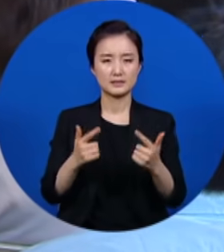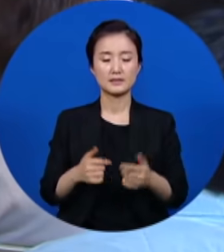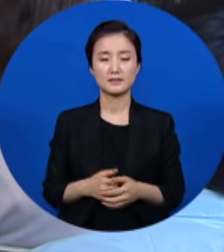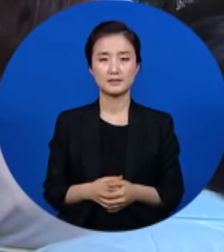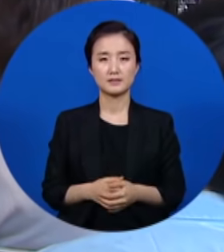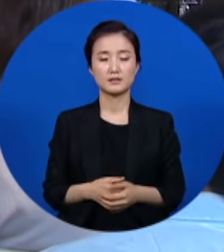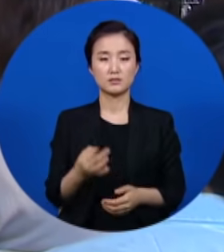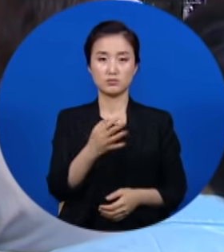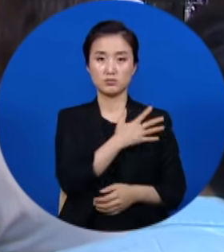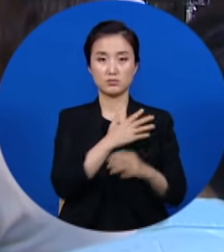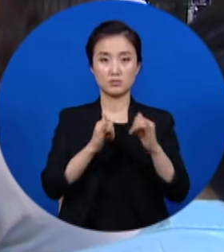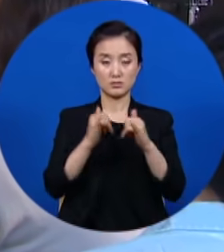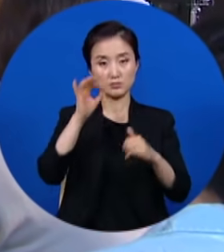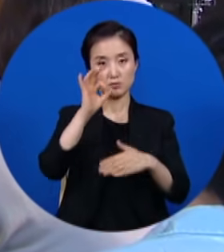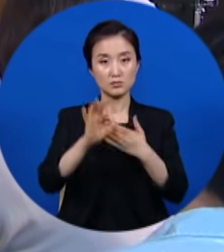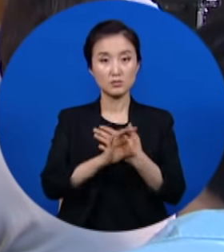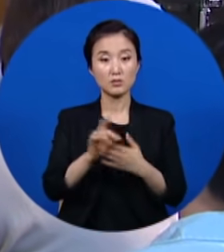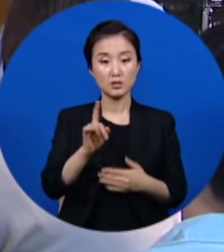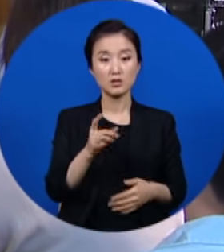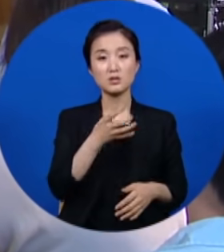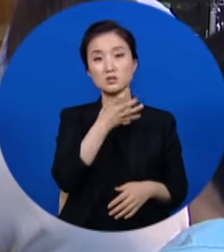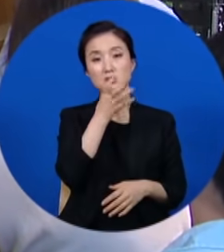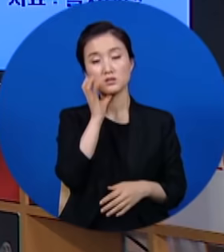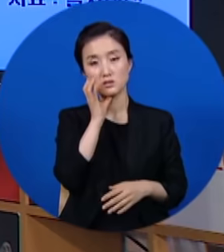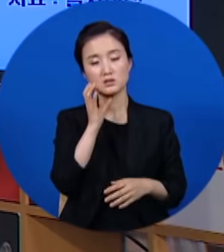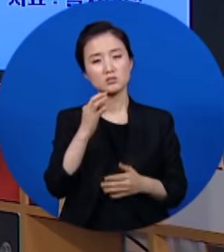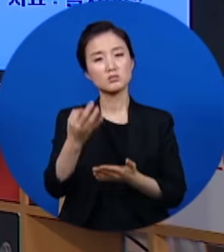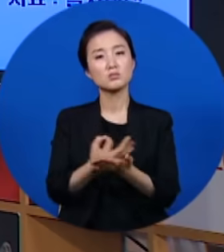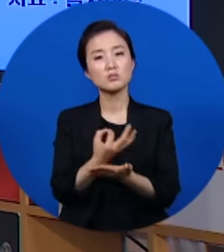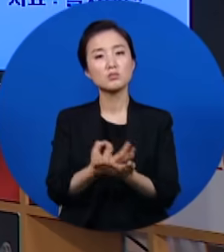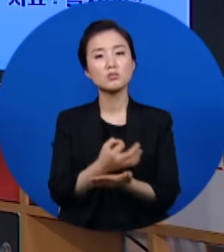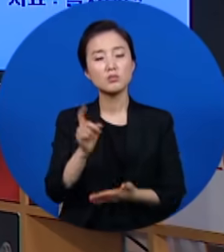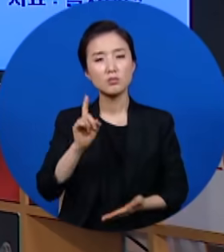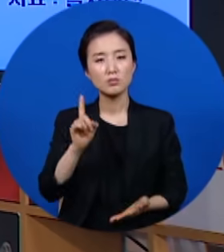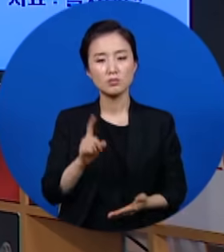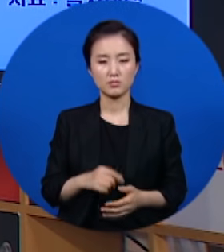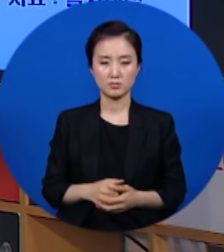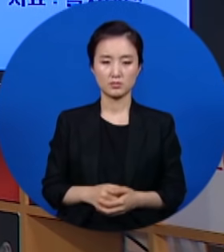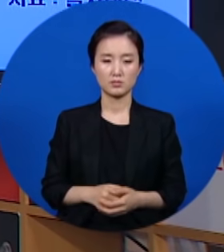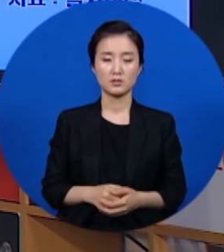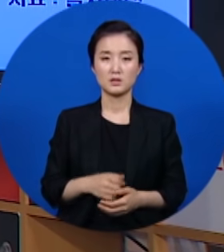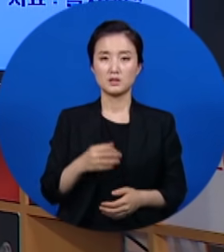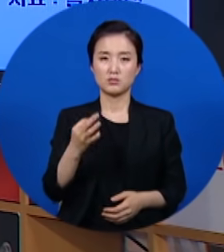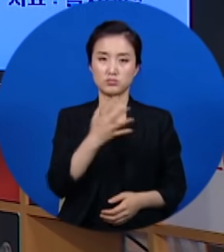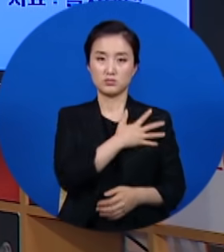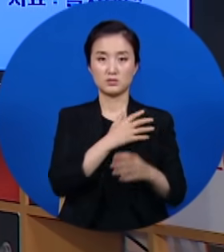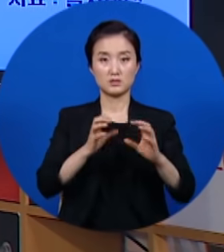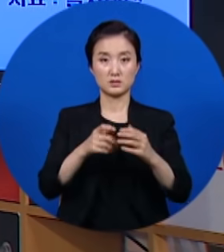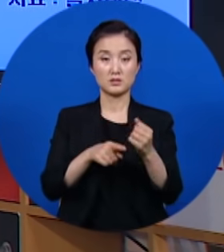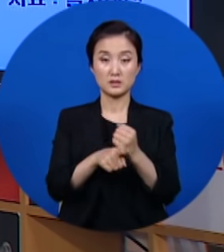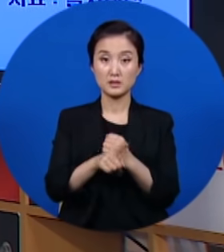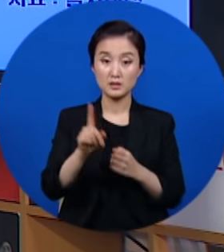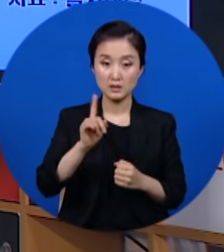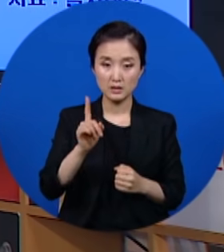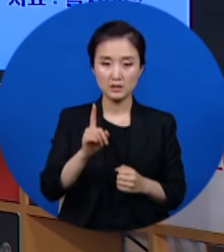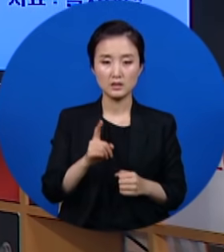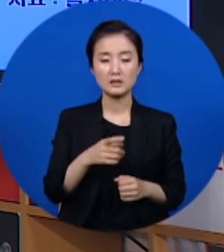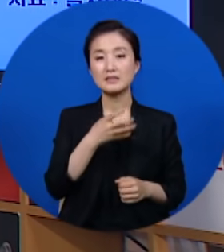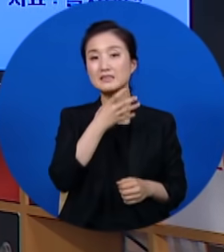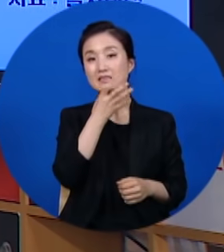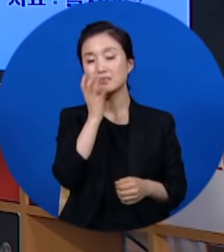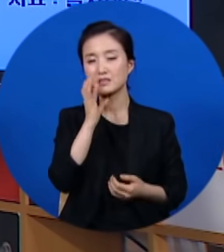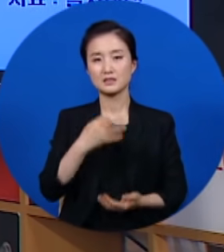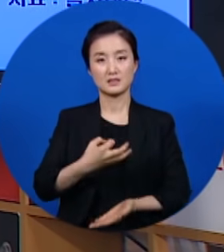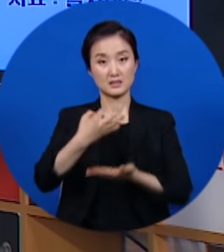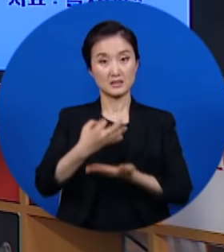사람들은 노후에 주 수입 아니 뭔가 많은 분들이 선진국 이라고 하면 노 자금을 넣 어 고 아직 들고 있는